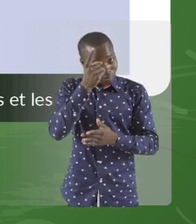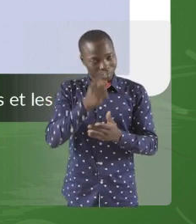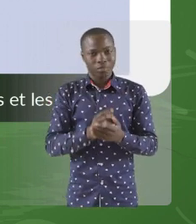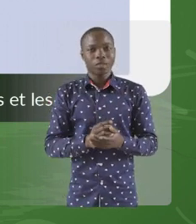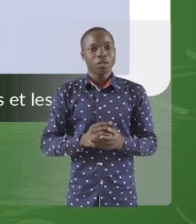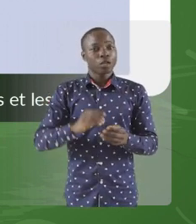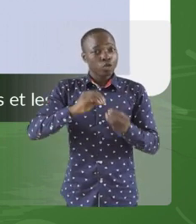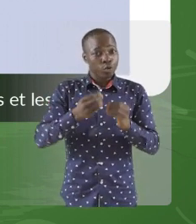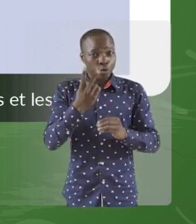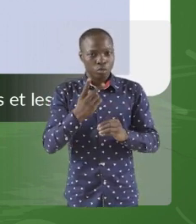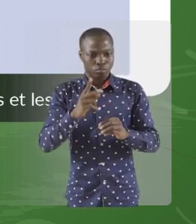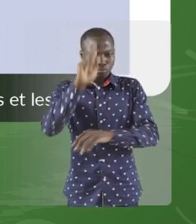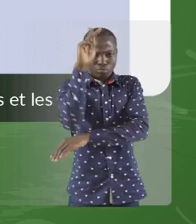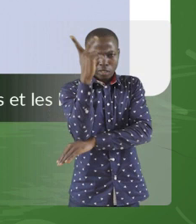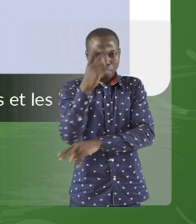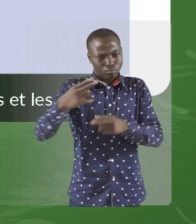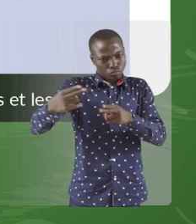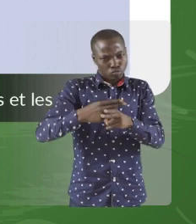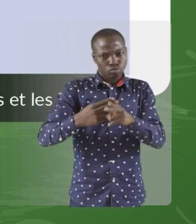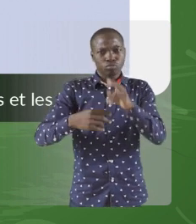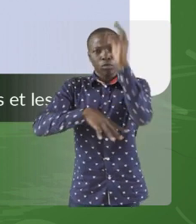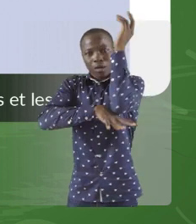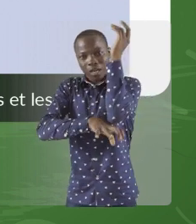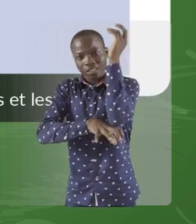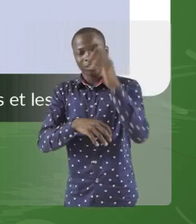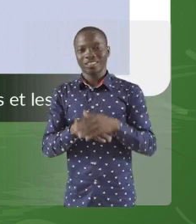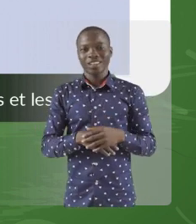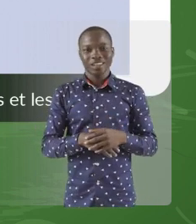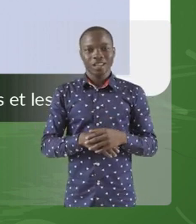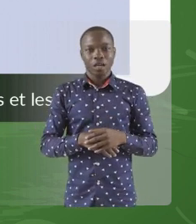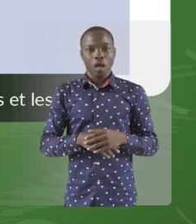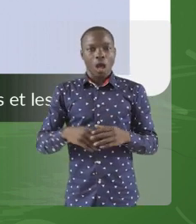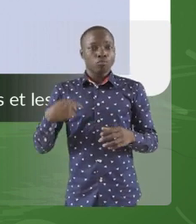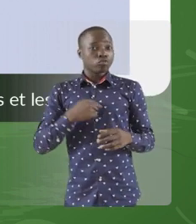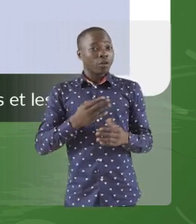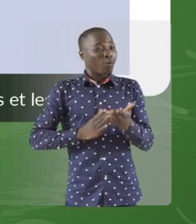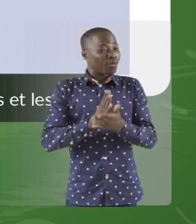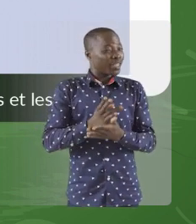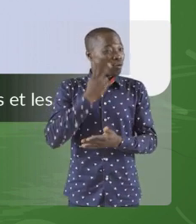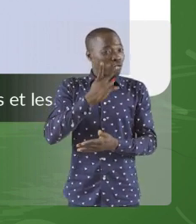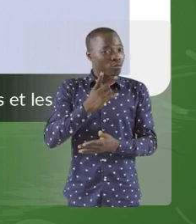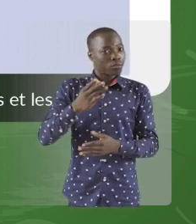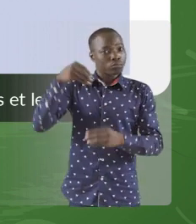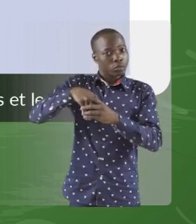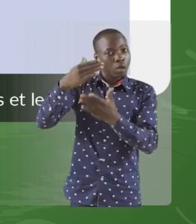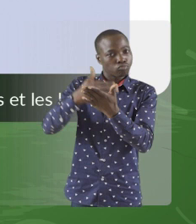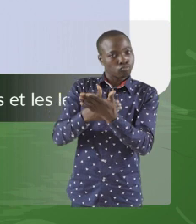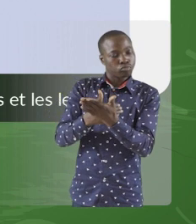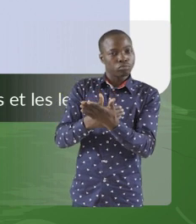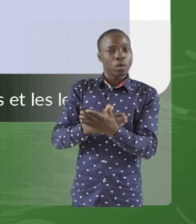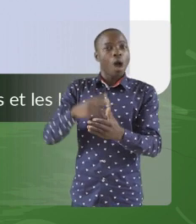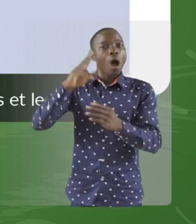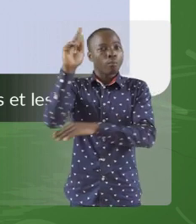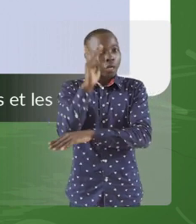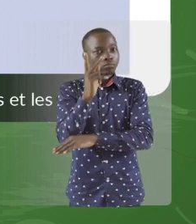à courte racine. Les plantes à courte racine, nous avons bien vu que ces plantes-là